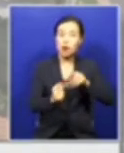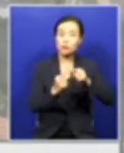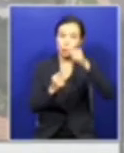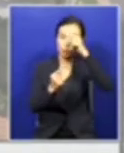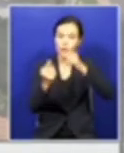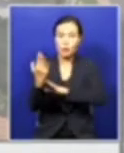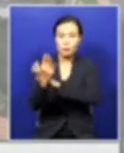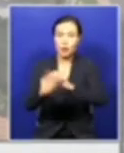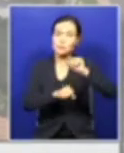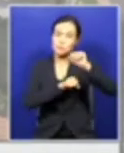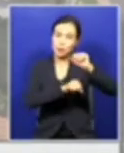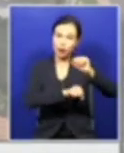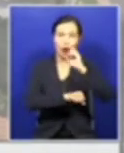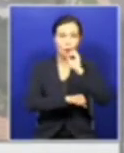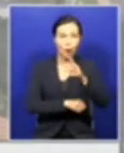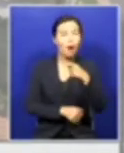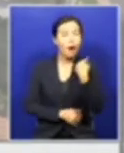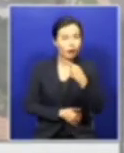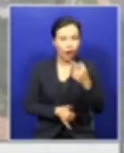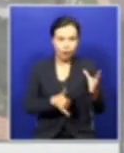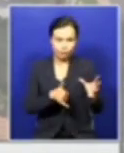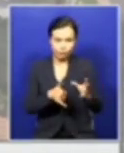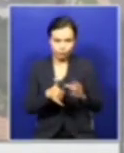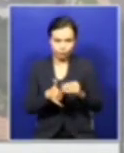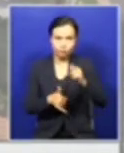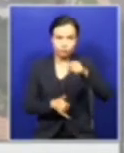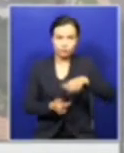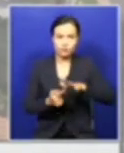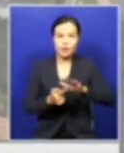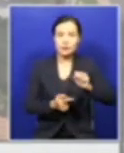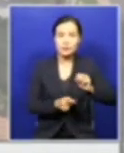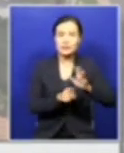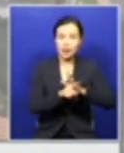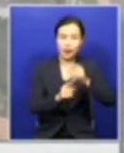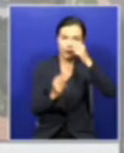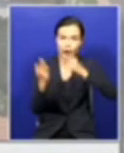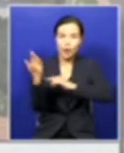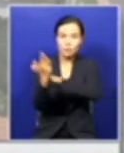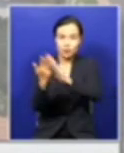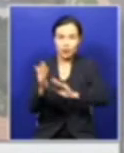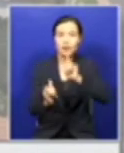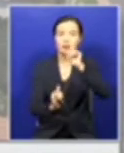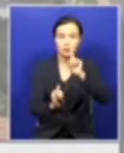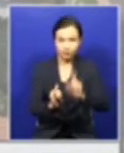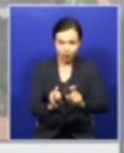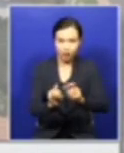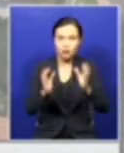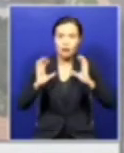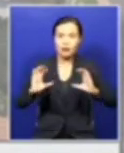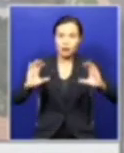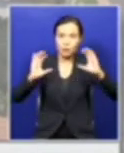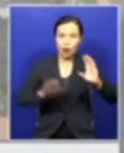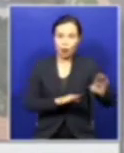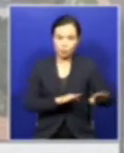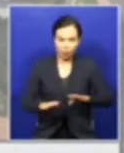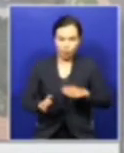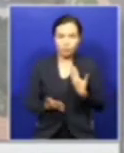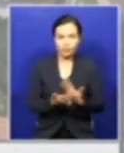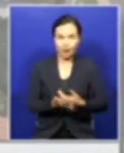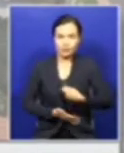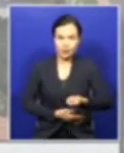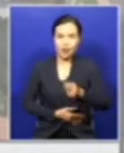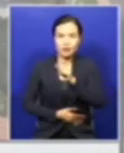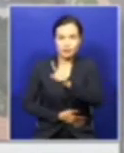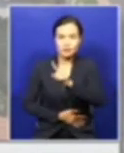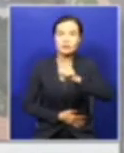ศทันทีว่าใครติดเชื้อโรคซาร์ในประเทศไทยแล้วเสียชีวิตรัฐบาลพร้อมจ่ายทันที1ล้าน